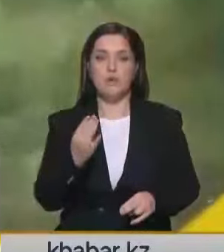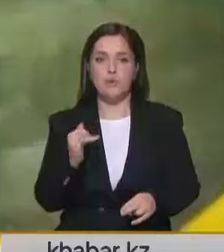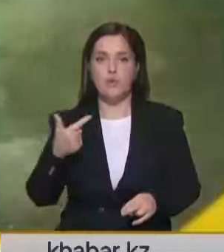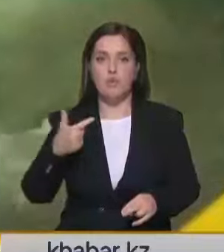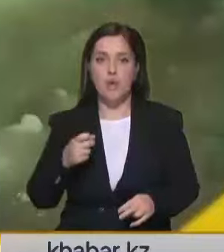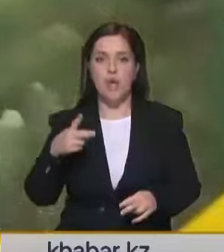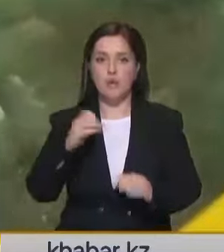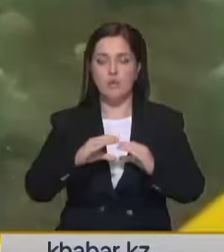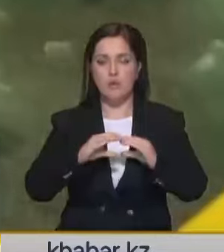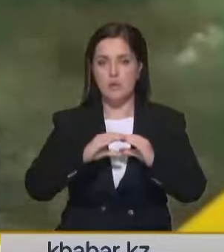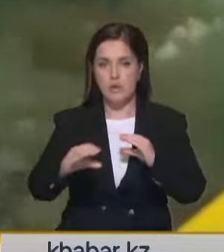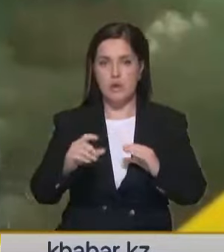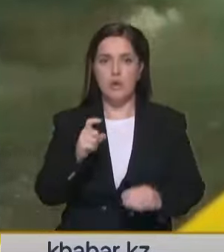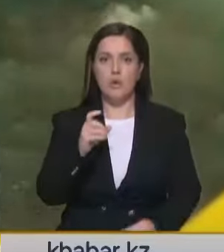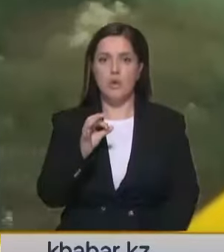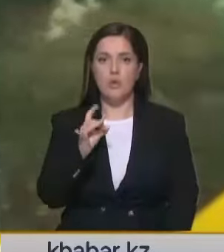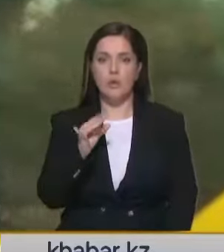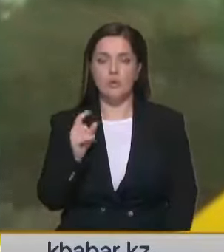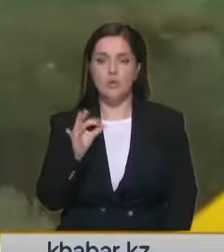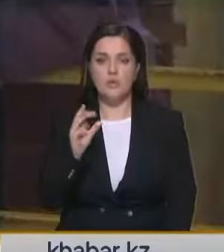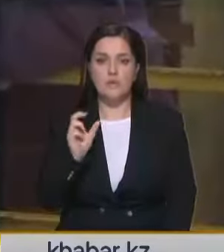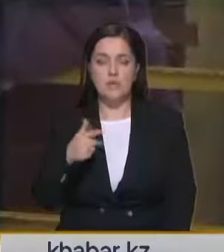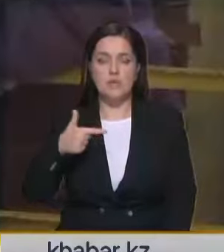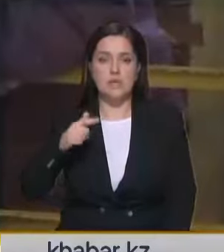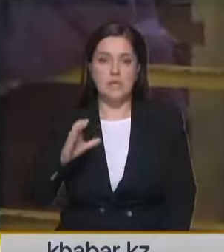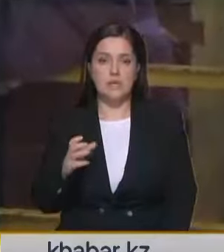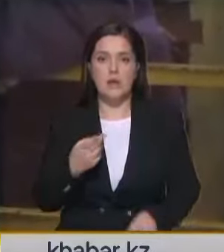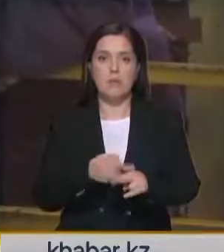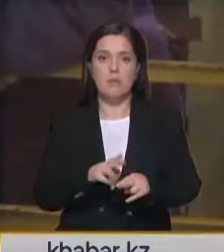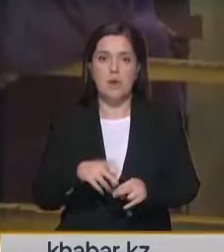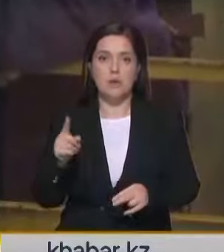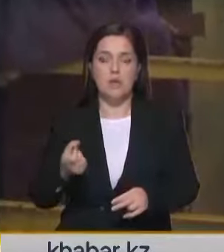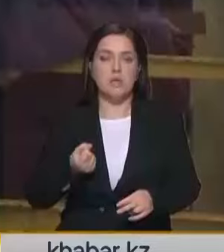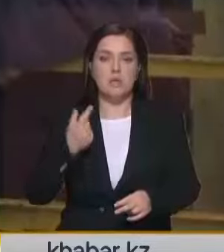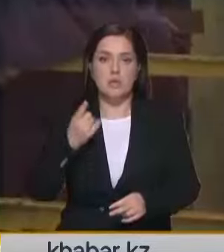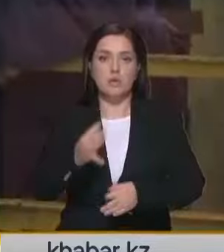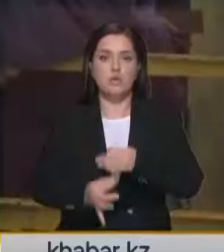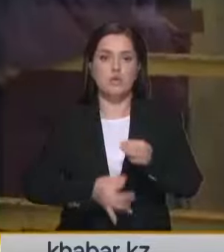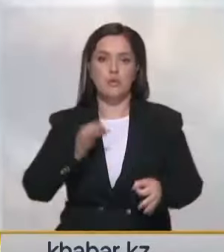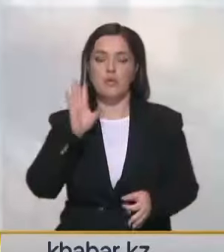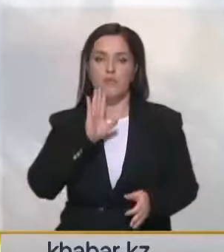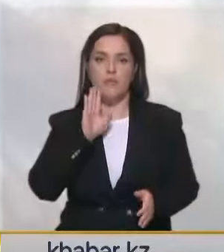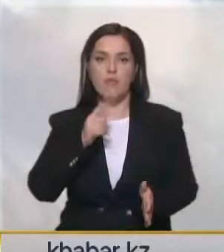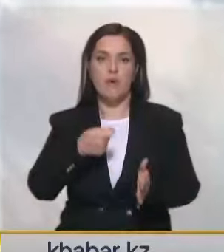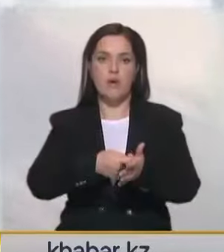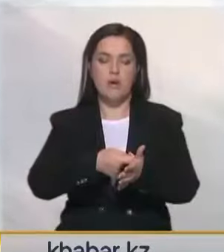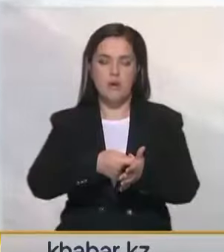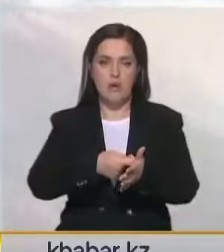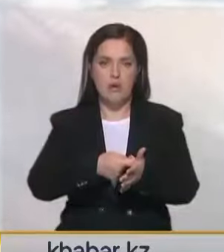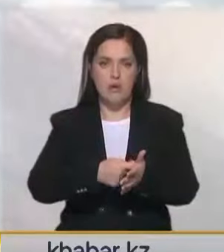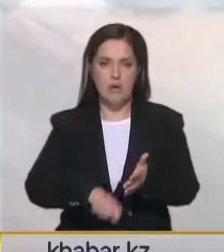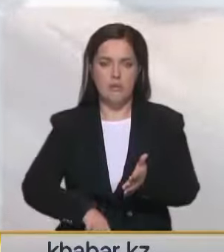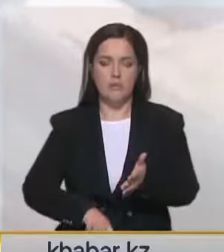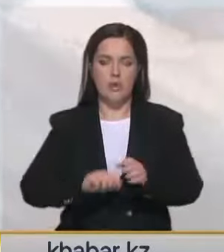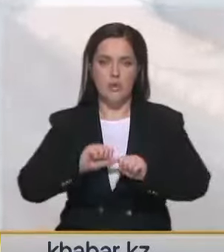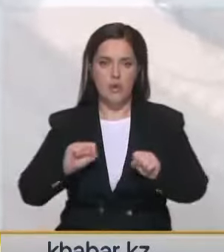в бассейне Хариузовской ГЭС. С затором на гидроэлектростанции город на несколько суток остался без стабильной подачи